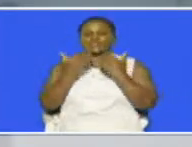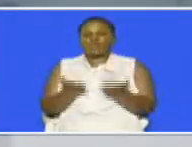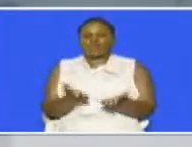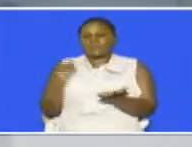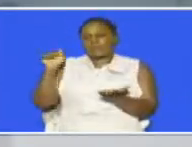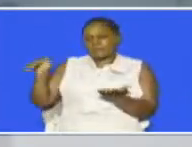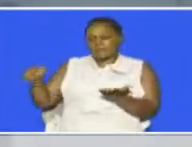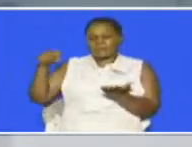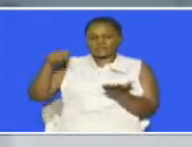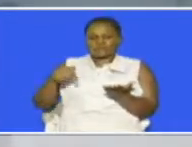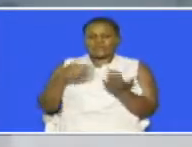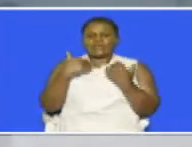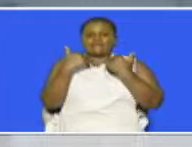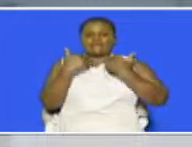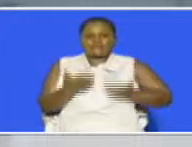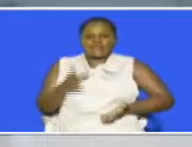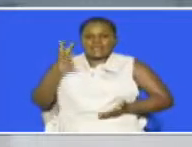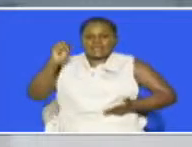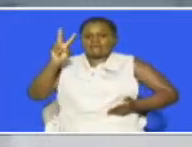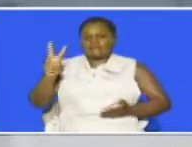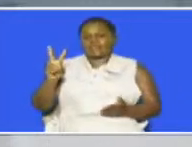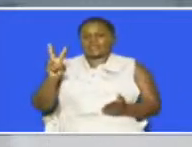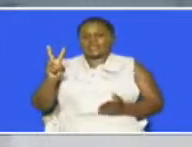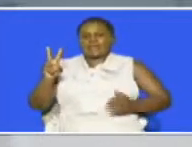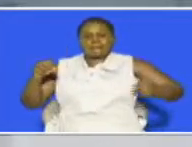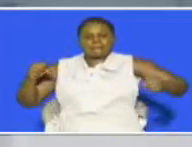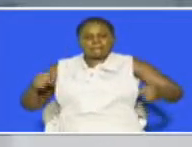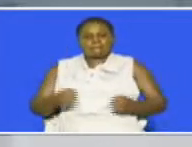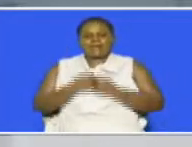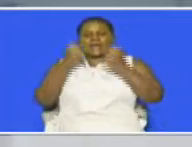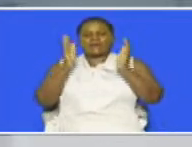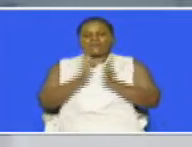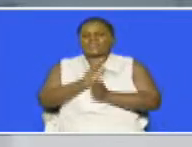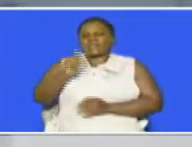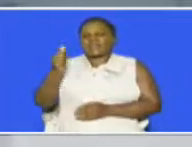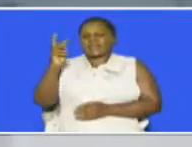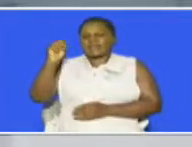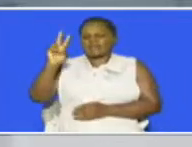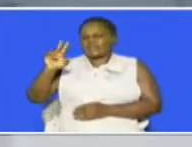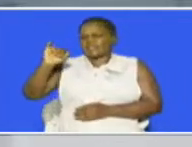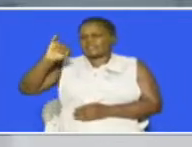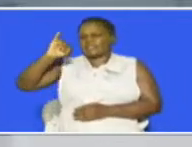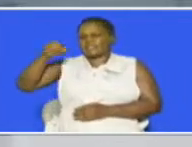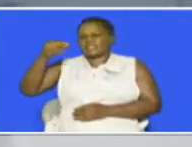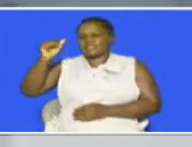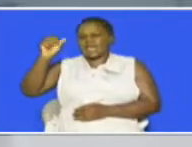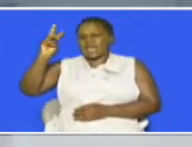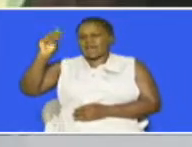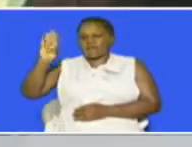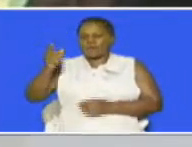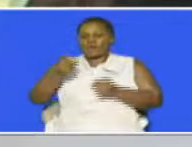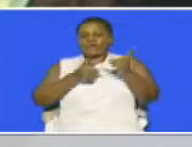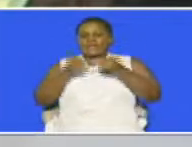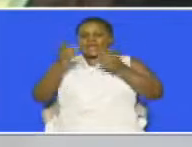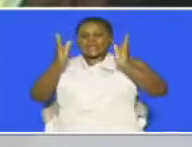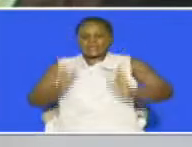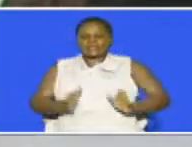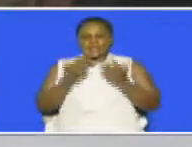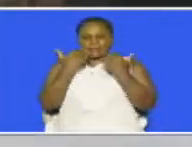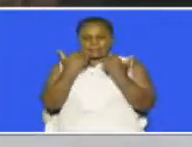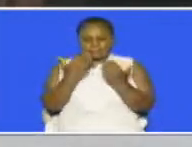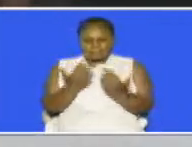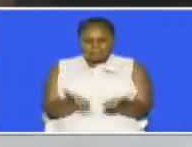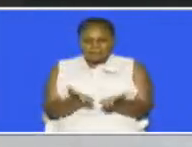mapema leo baada ya feri ya MV Likoni kugongana na ile ya MV Jambo. Mkurugenzi mkuu wa shirika la feri Bakari